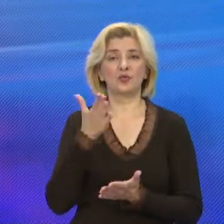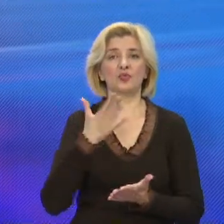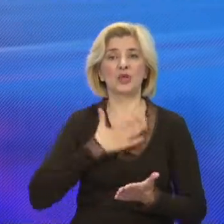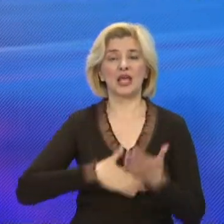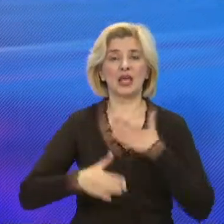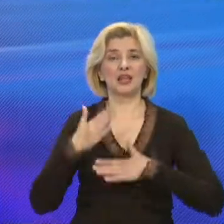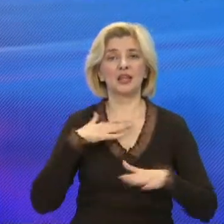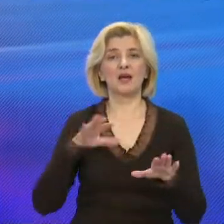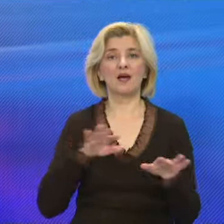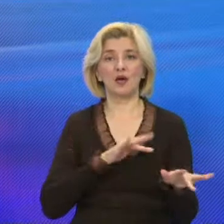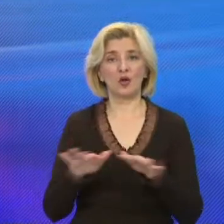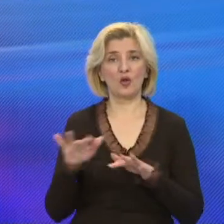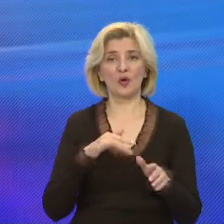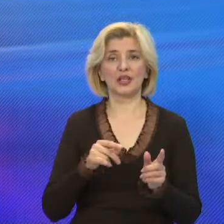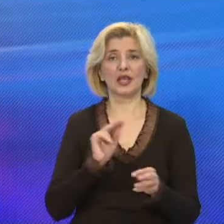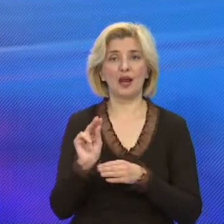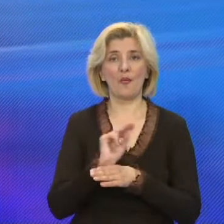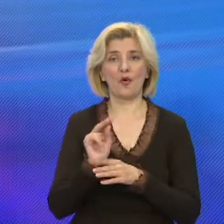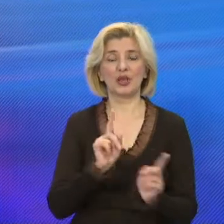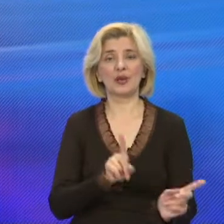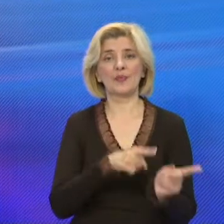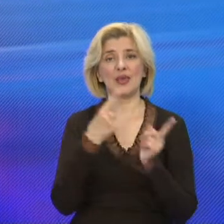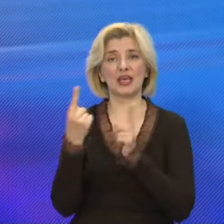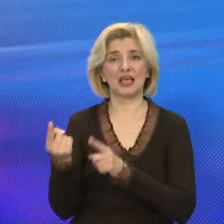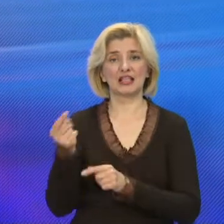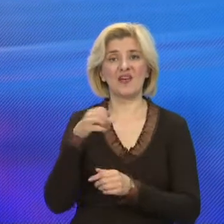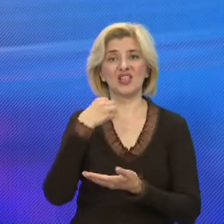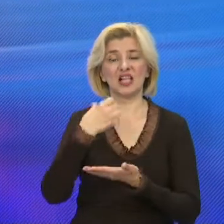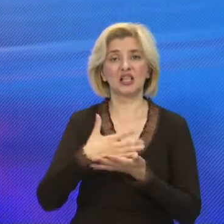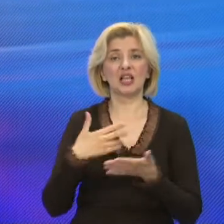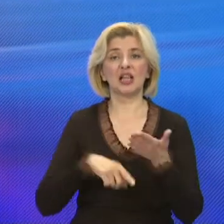ремонт и переезд в столицу. Ремонт? Ну, для начала нужно